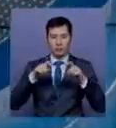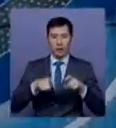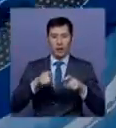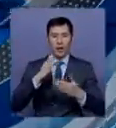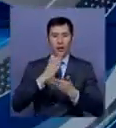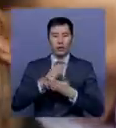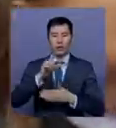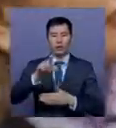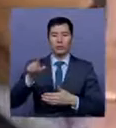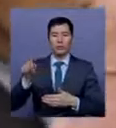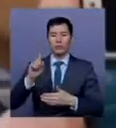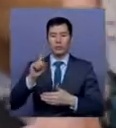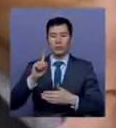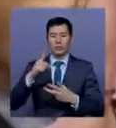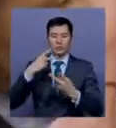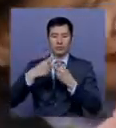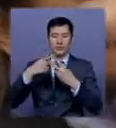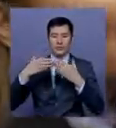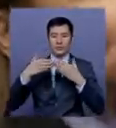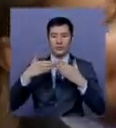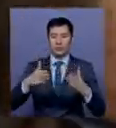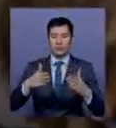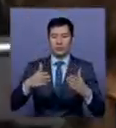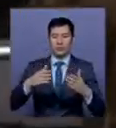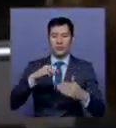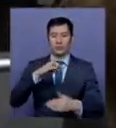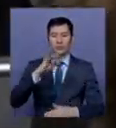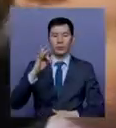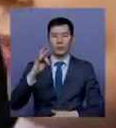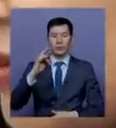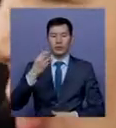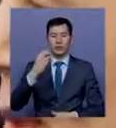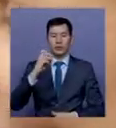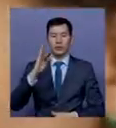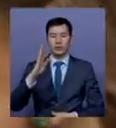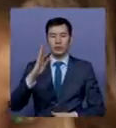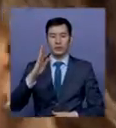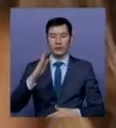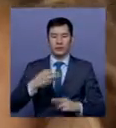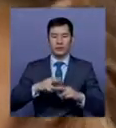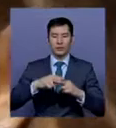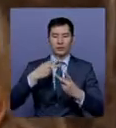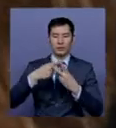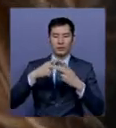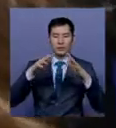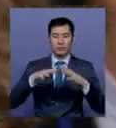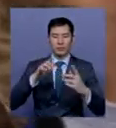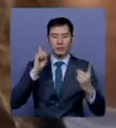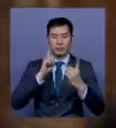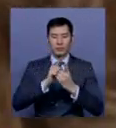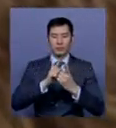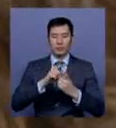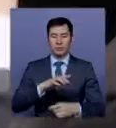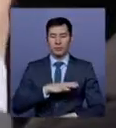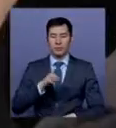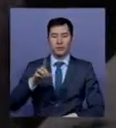жатыр. Бүгін бір топ белсенділер абақтыдан босаған Мұхтар Жәкішевті түрменің қақпасынан қарсы алды. Қазатым Өнергәсіп ұлттық